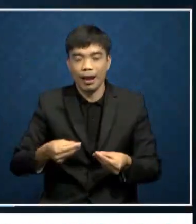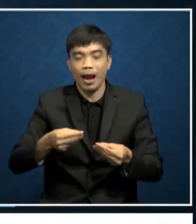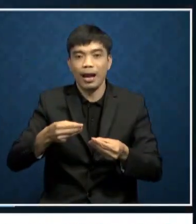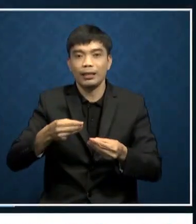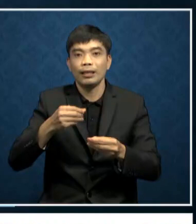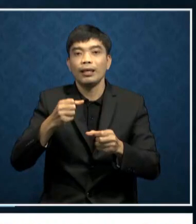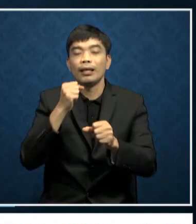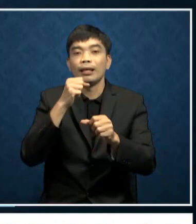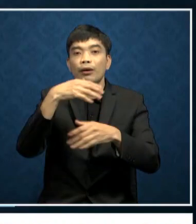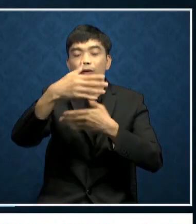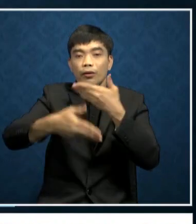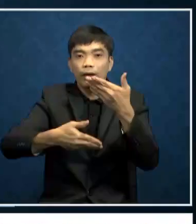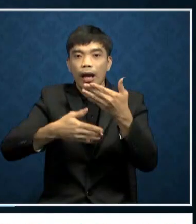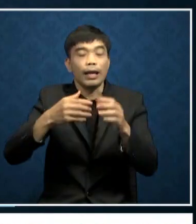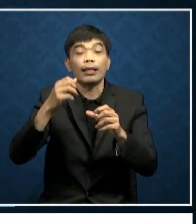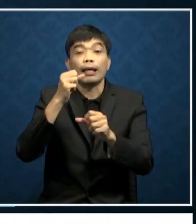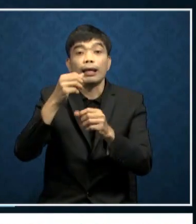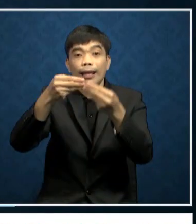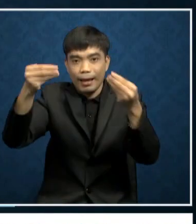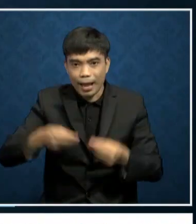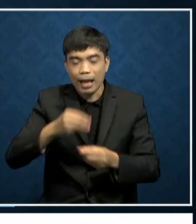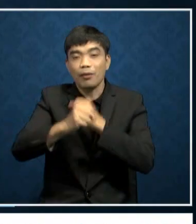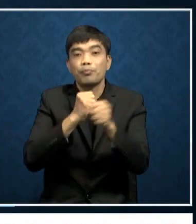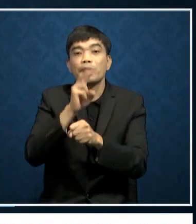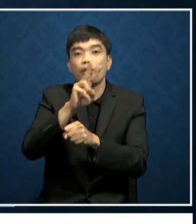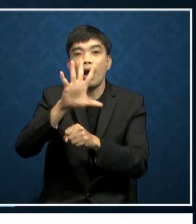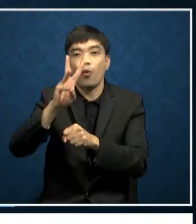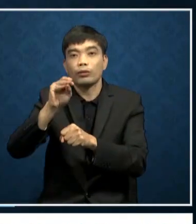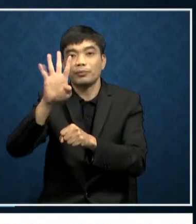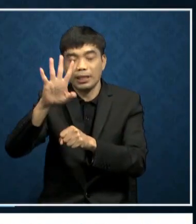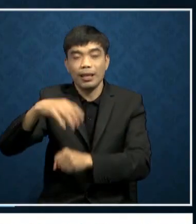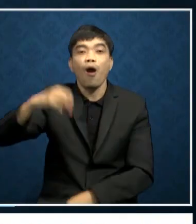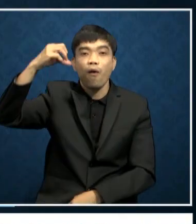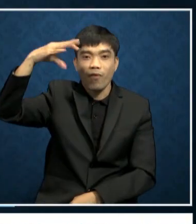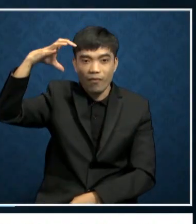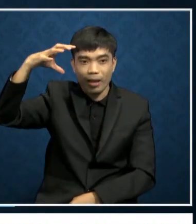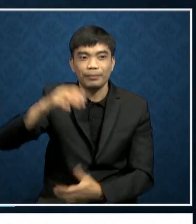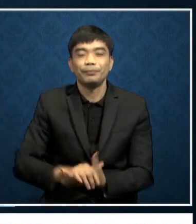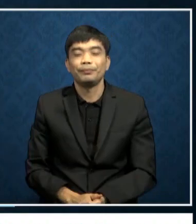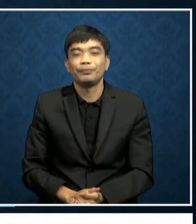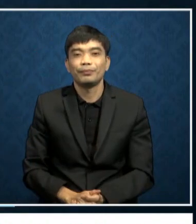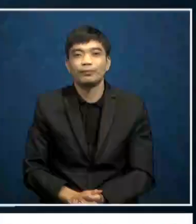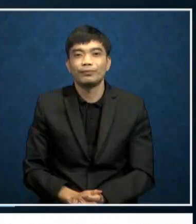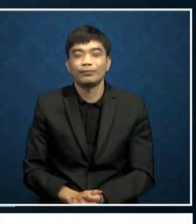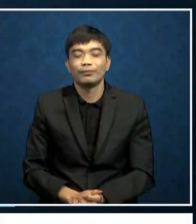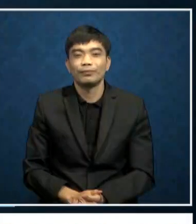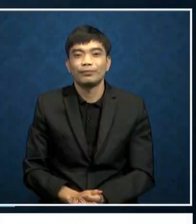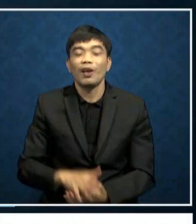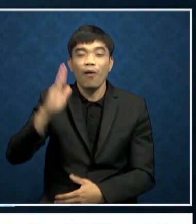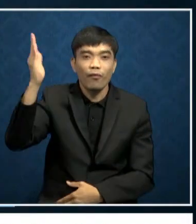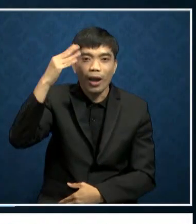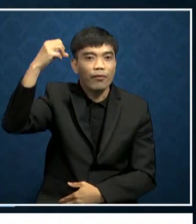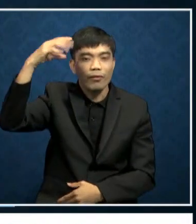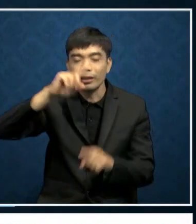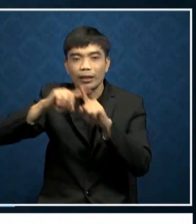กรรมการกำกับกิจการพลังงานและสำนักงานคณะกรรมการกำกับกิจการพลังงานประกอบด้วยภาพรวมของแรงงานทั้ง